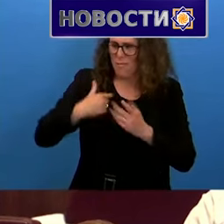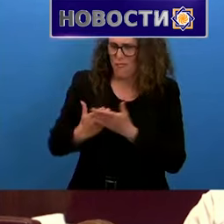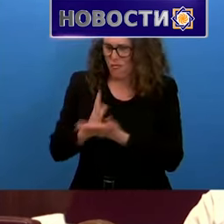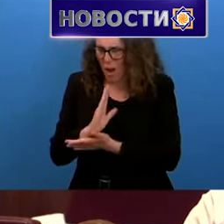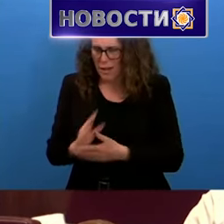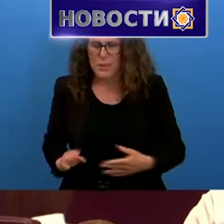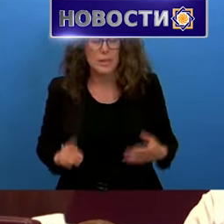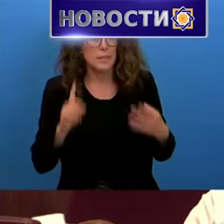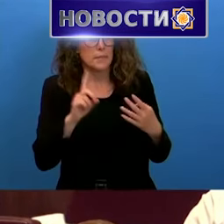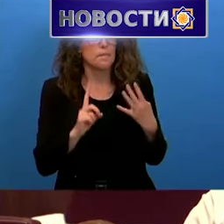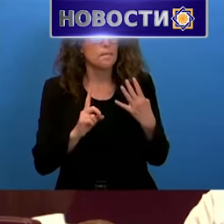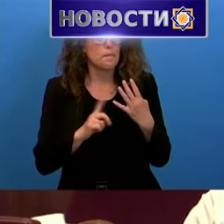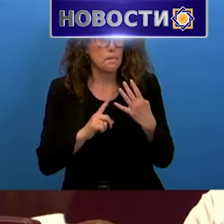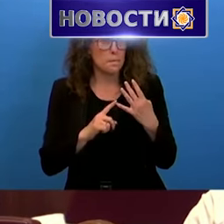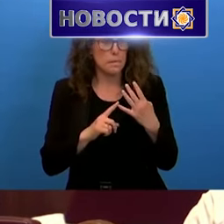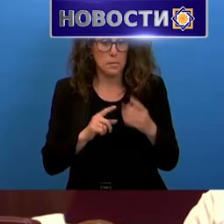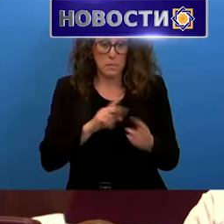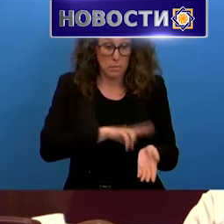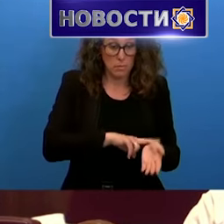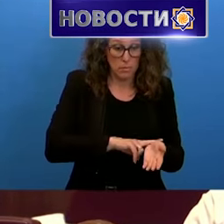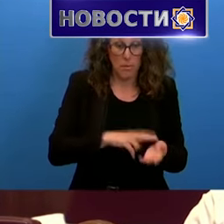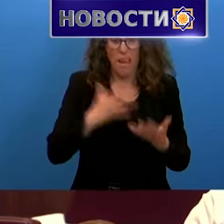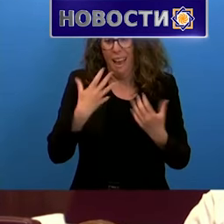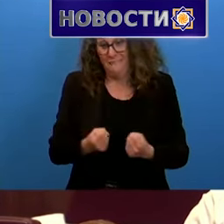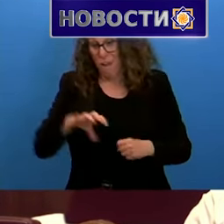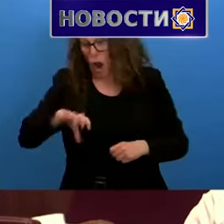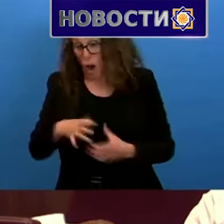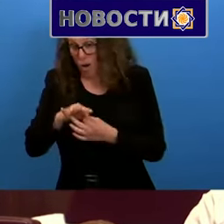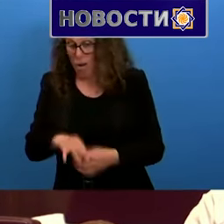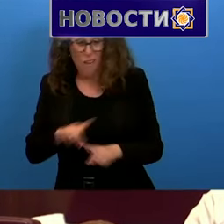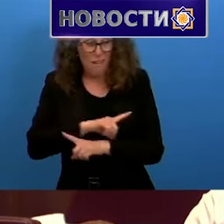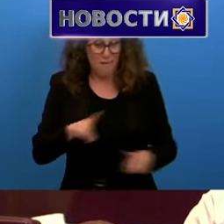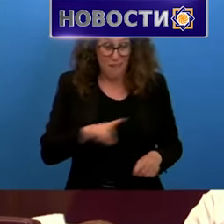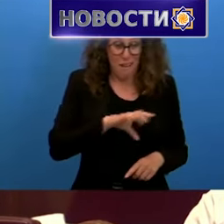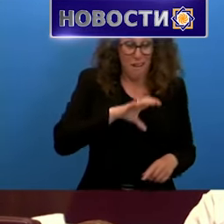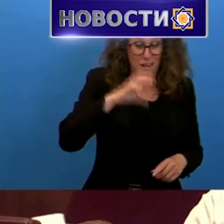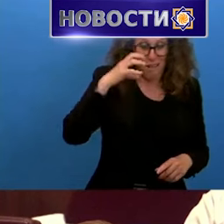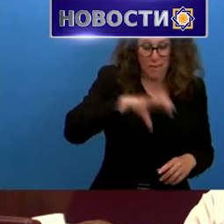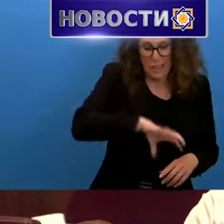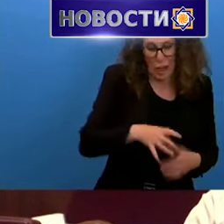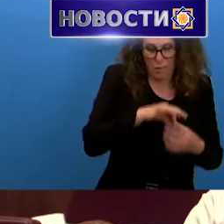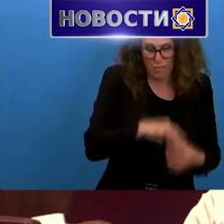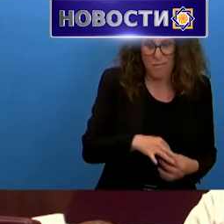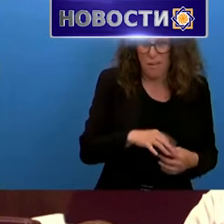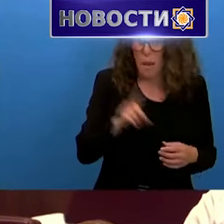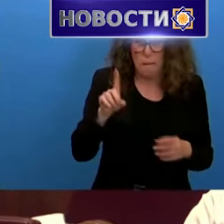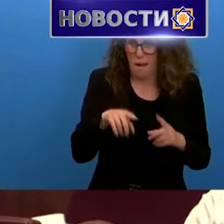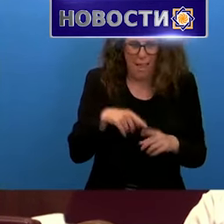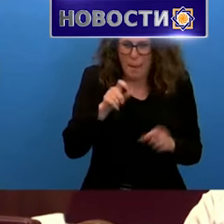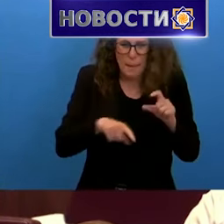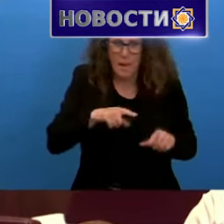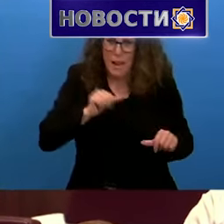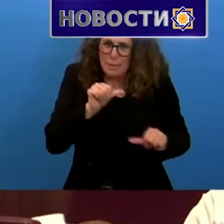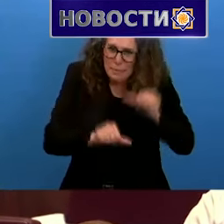статья 26 Международного договора о пищевых и сельскохозяйственных филогенетических ресурсах, статья